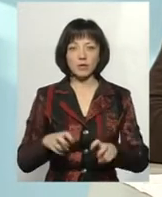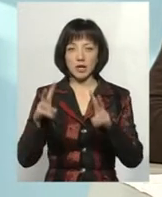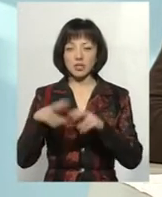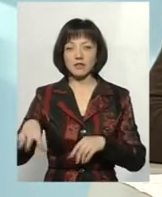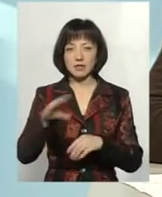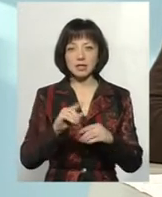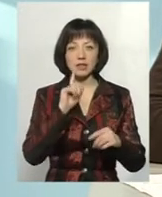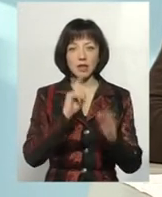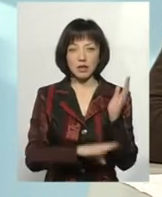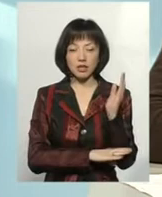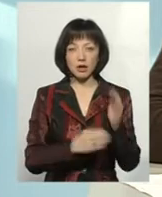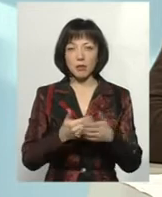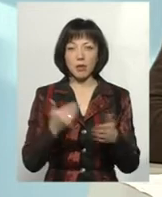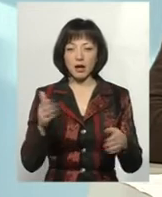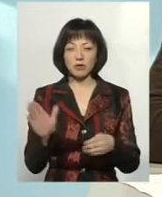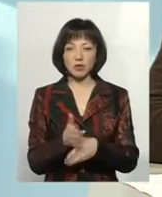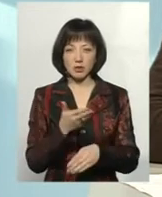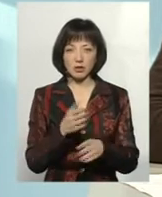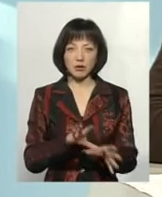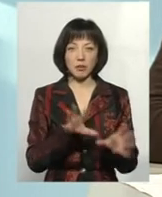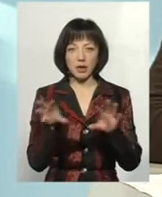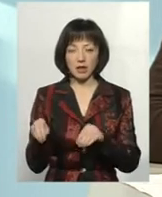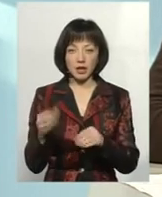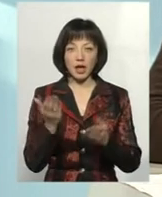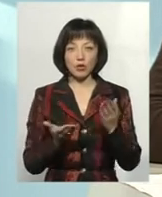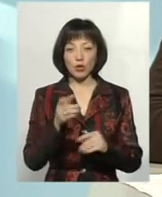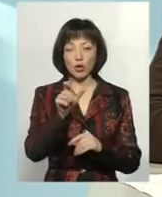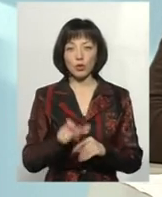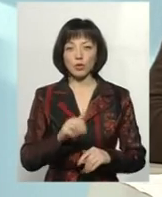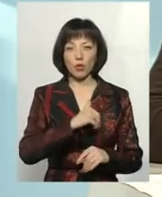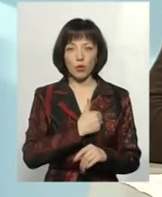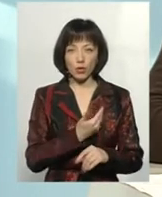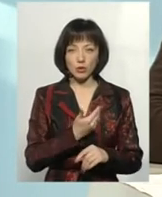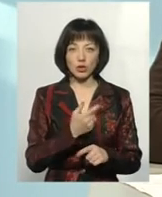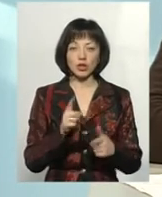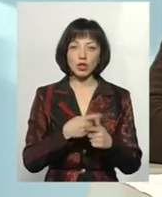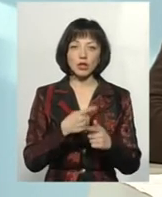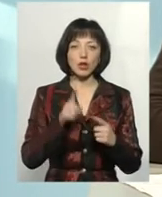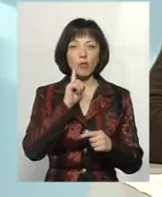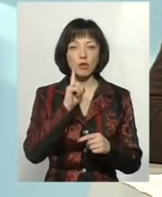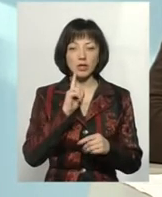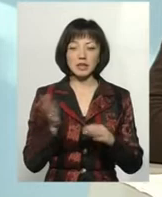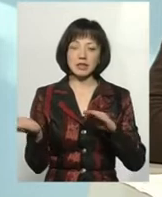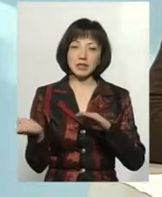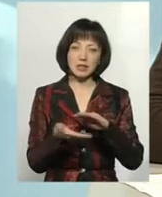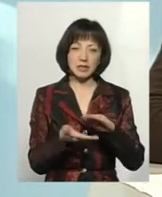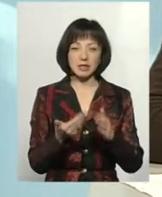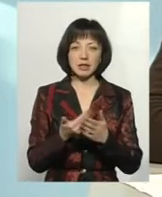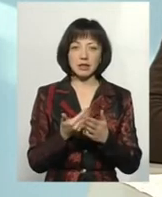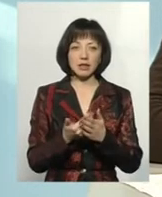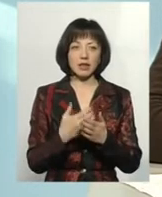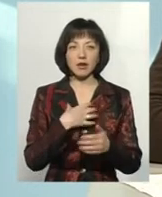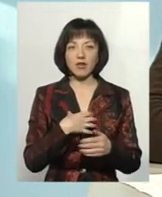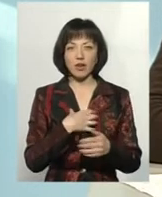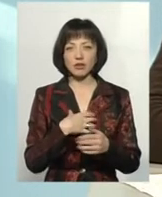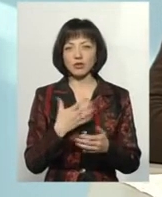зелені насадження перед їх видаленням чи перенесенням. Тобто, якщо люди хочуть чи умолодити, чи зрізати, неважно, чи